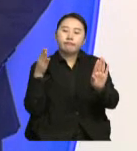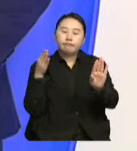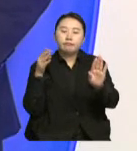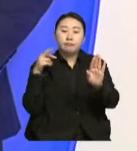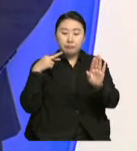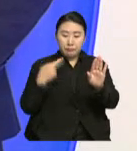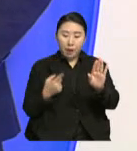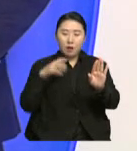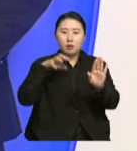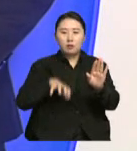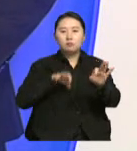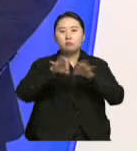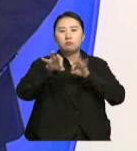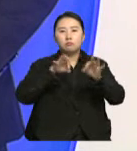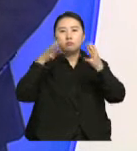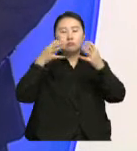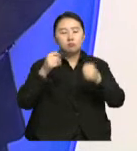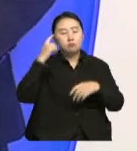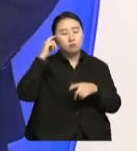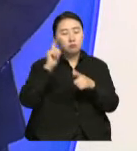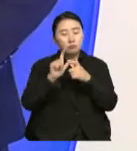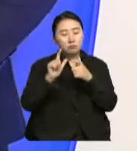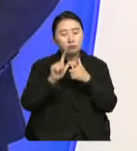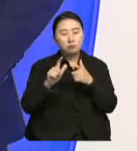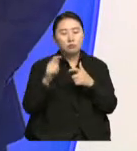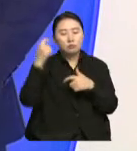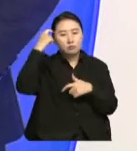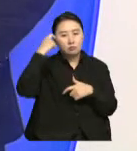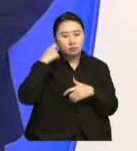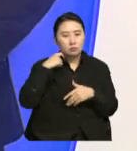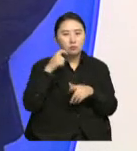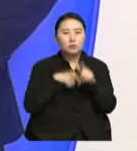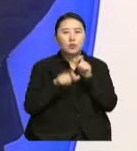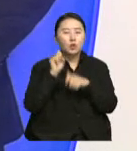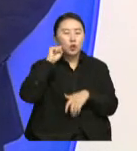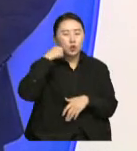텅 비어있는 가게도 많은 것을 감안하면 실제 체감 경기는